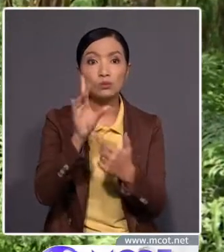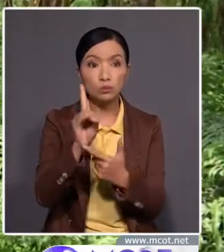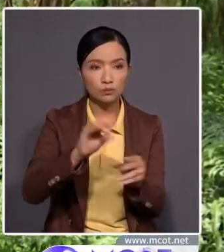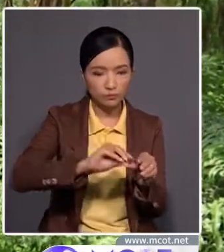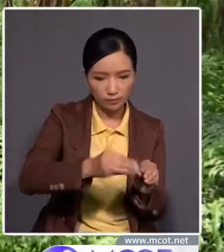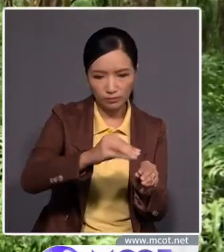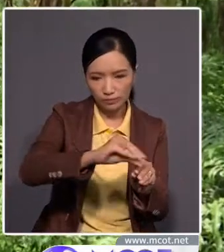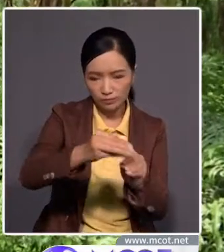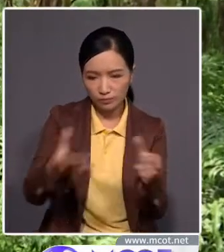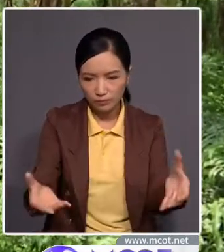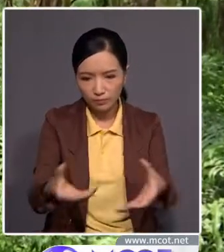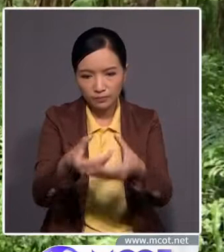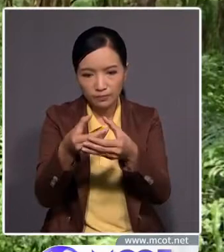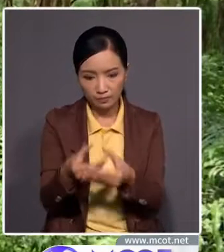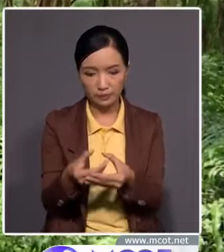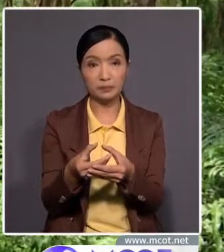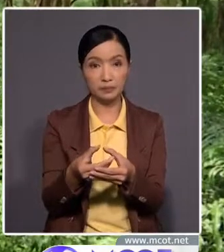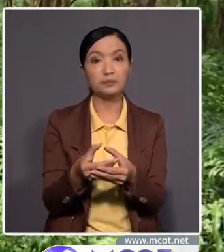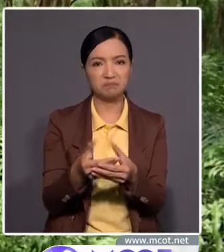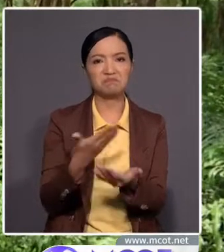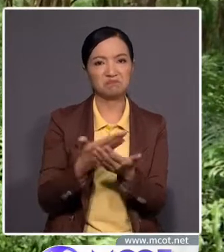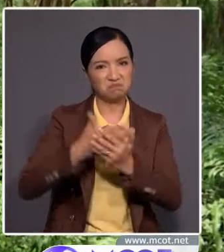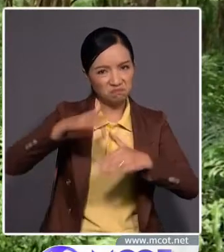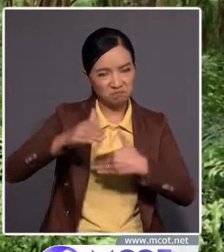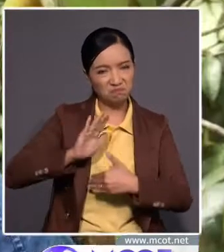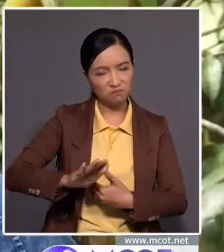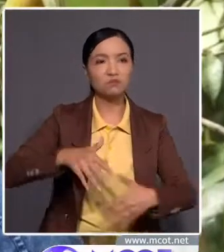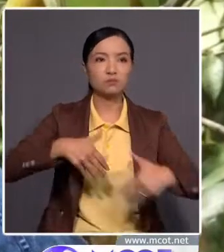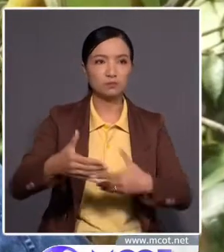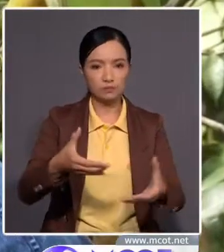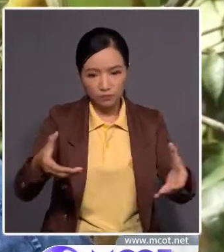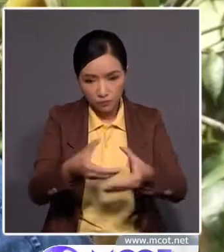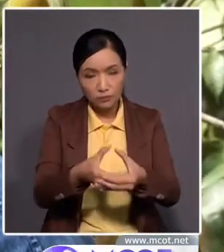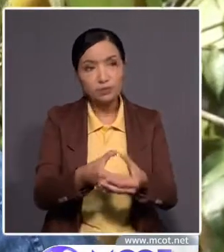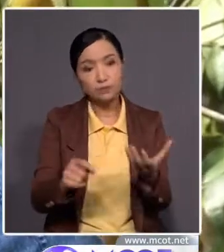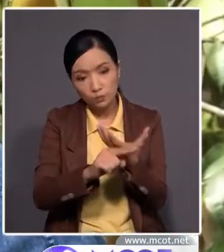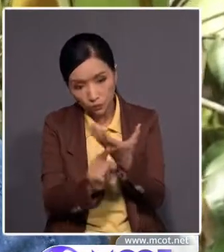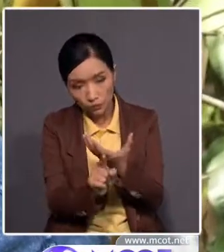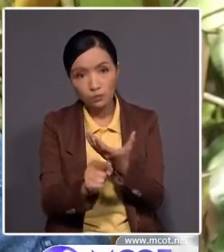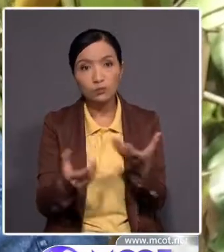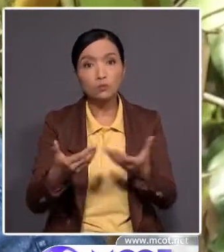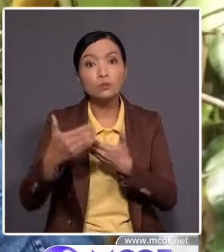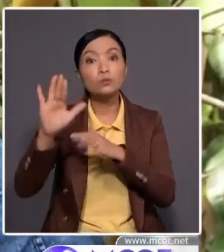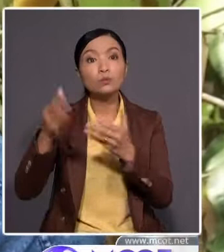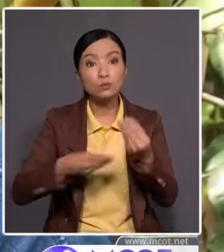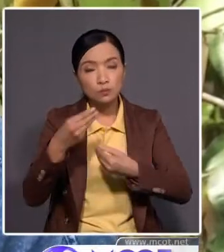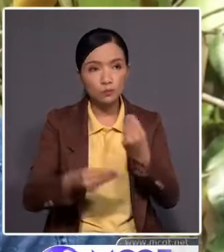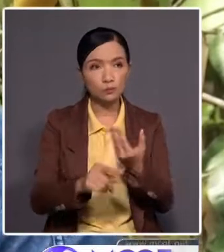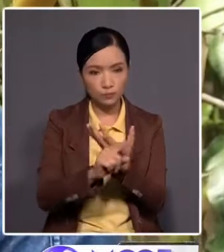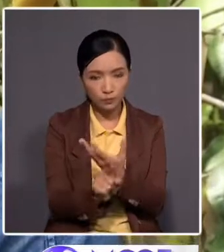าของชุมชนที่นี่เลยครับเป็นผักที่สร้างรายได้เลยอันนี้คือขายเลยครับกิโลที่เราขายส่งอยู่ปกติอยู่ที่ประม